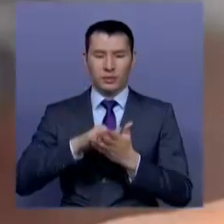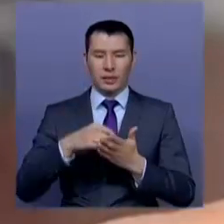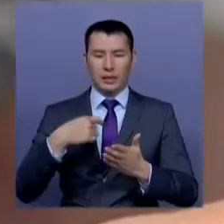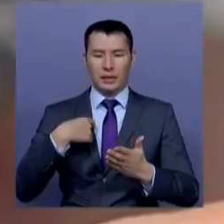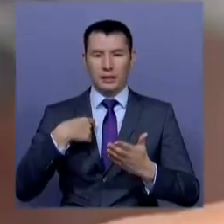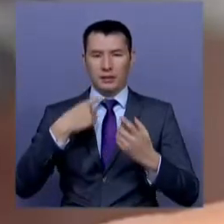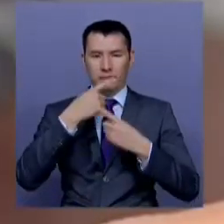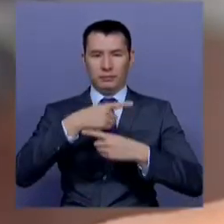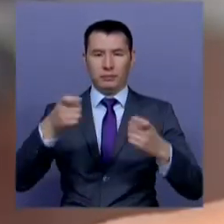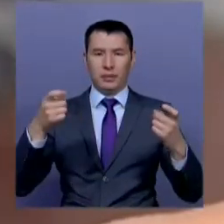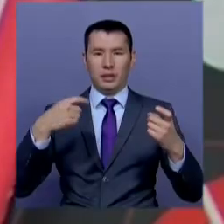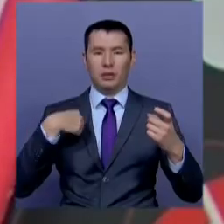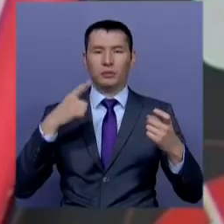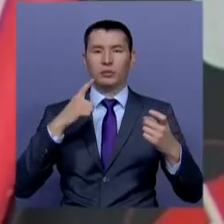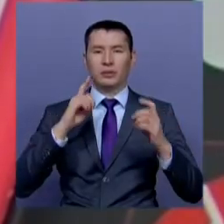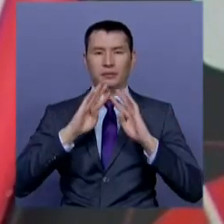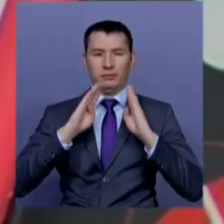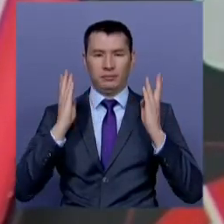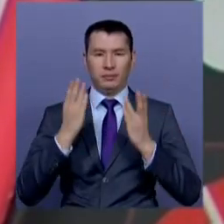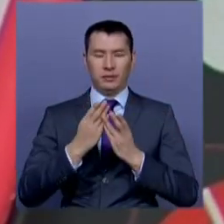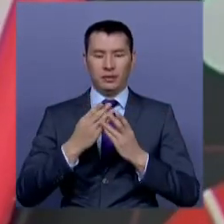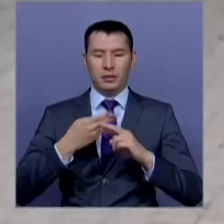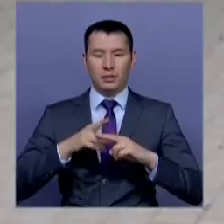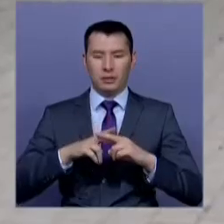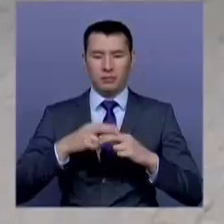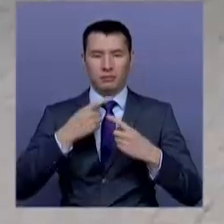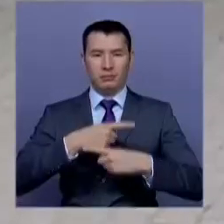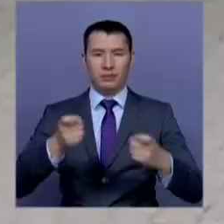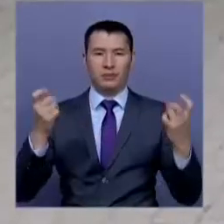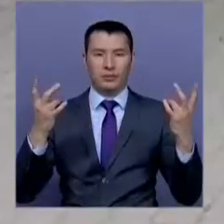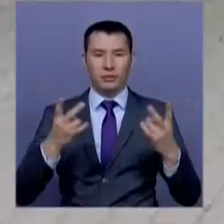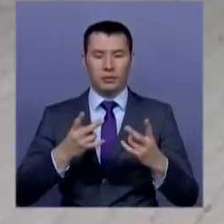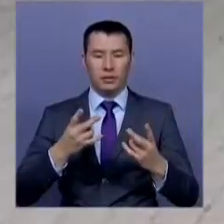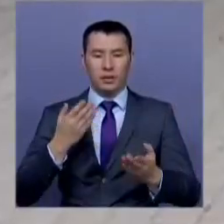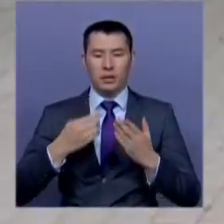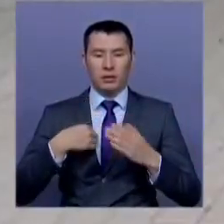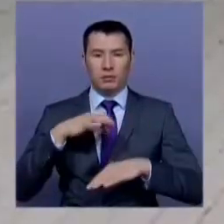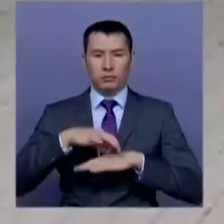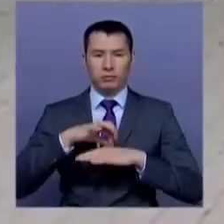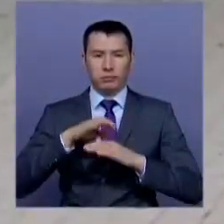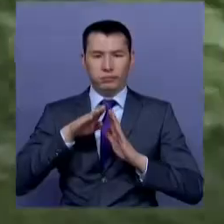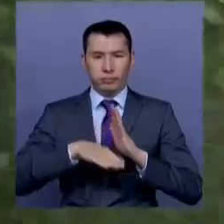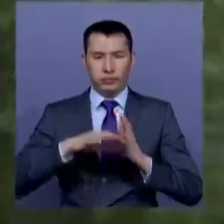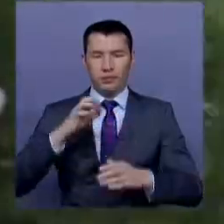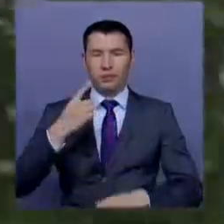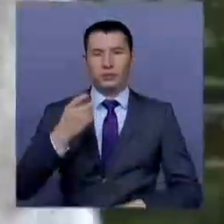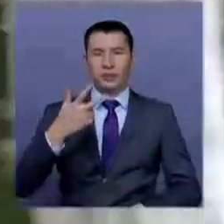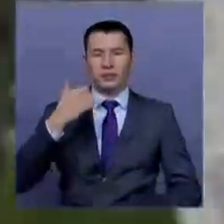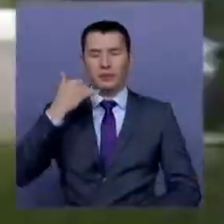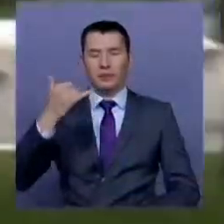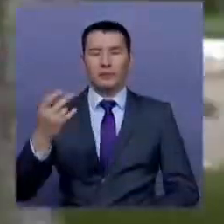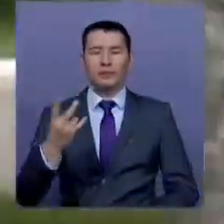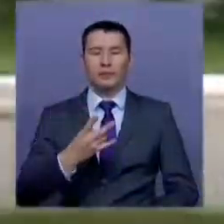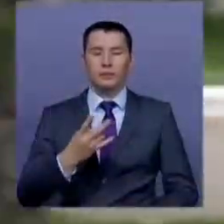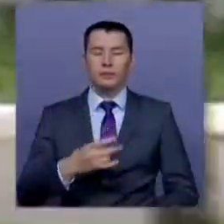признаков недомогания необходимо обратиться в колл-центр по COVID-19 или вызвать скорую, уведомив о карантине и указав причину обращения. А вот